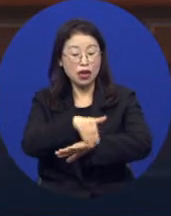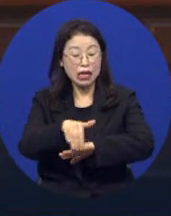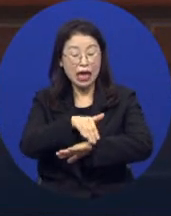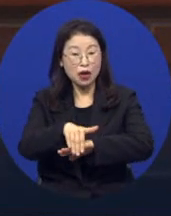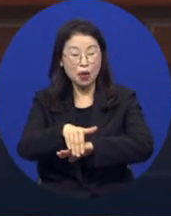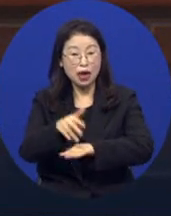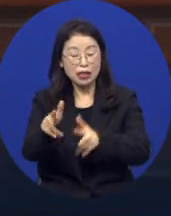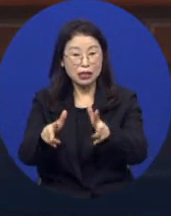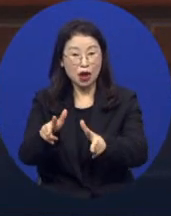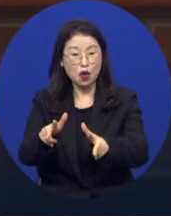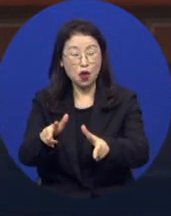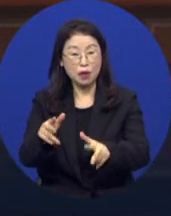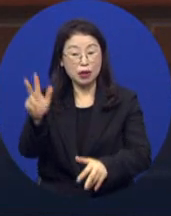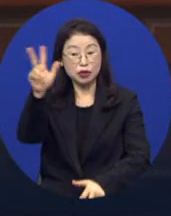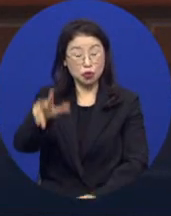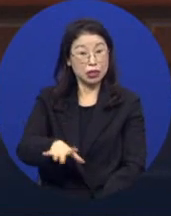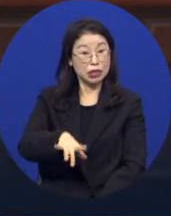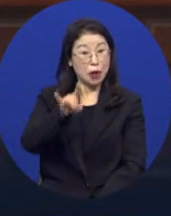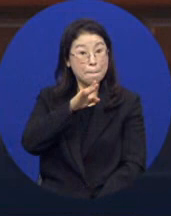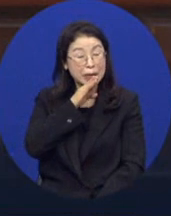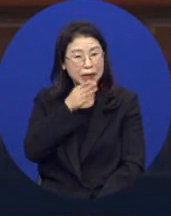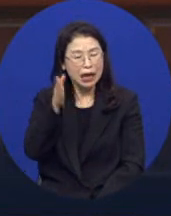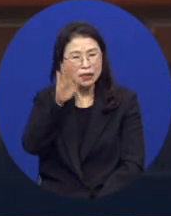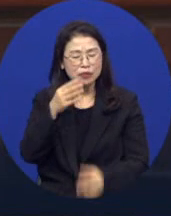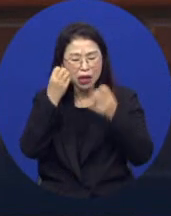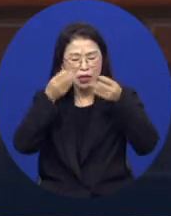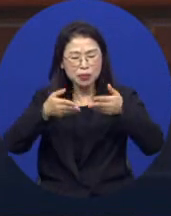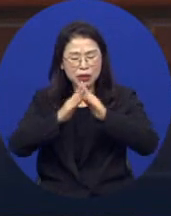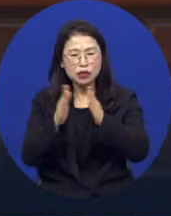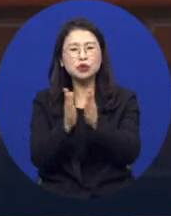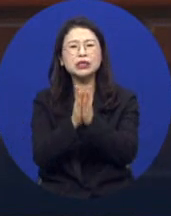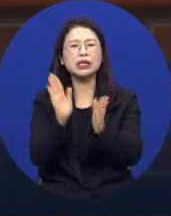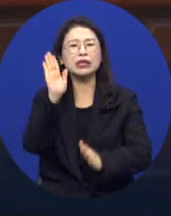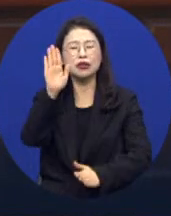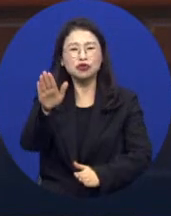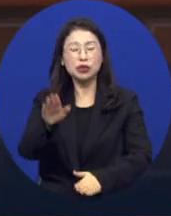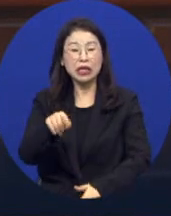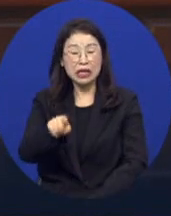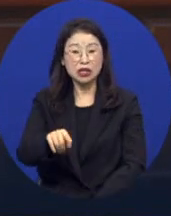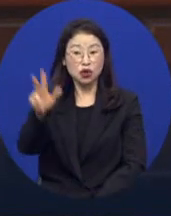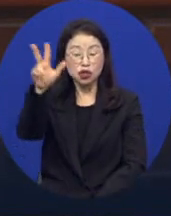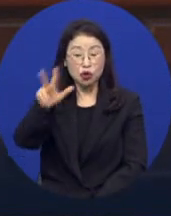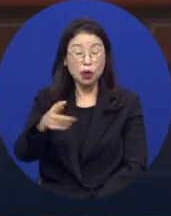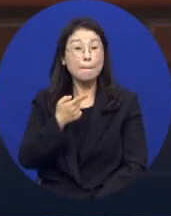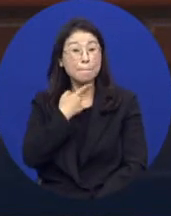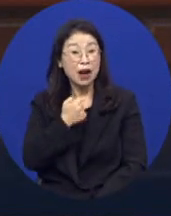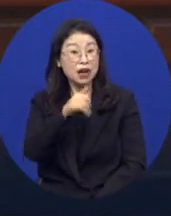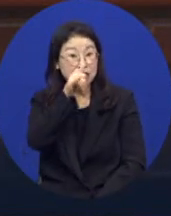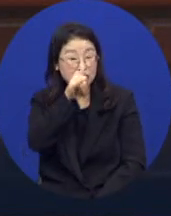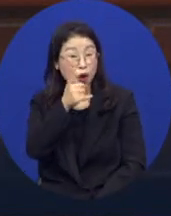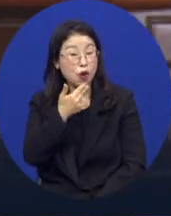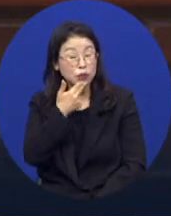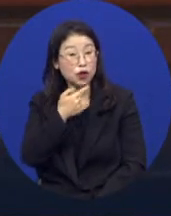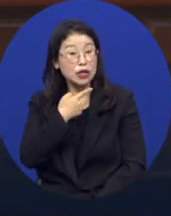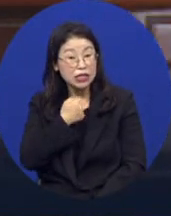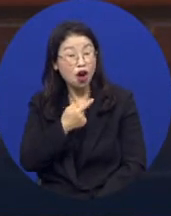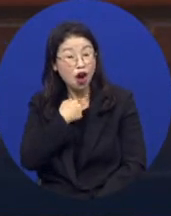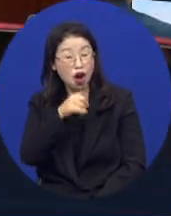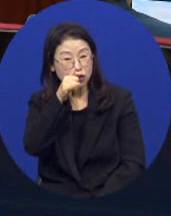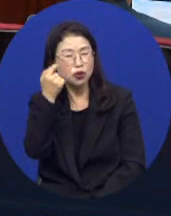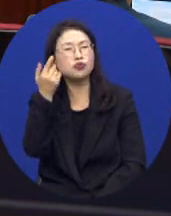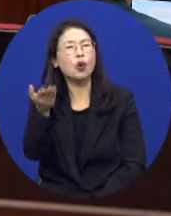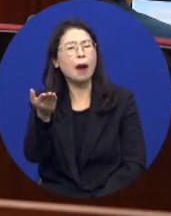최초과 특별자치도로 출범한 이후에는 이거 다른 데서 해난 사례일 수가라고